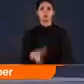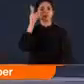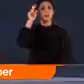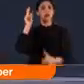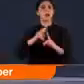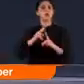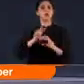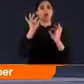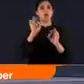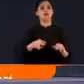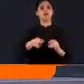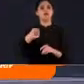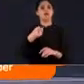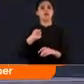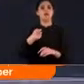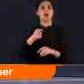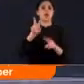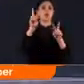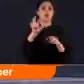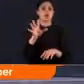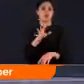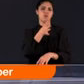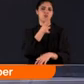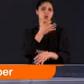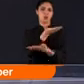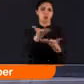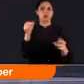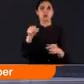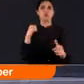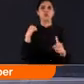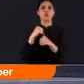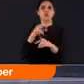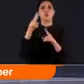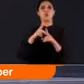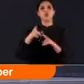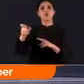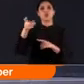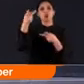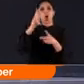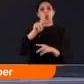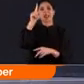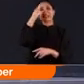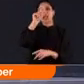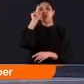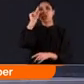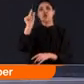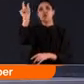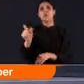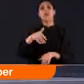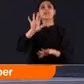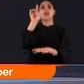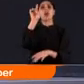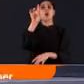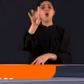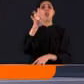Amerikan polisi sık sık cinayetlerle gündeme geliyor biliyorsunuz. Yine öyle oldu ama bu kez polis kurşunuyla ölen sadece şüpheli olmadı. 14 yaşında